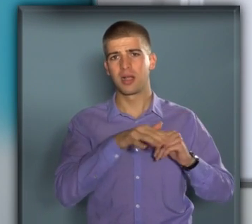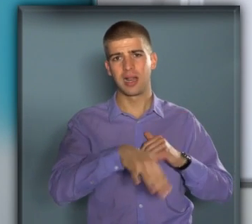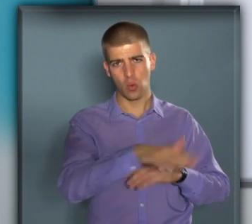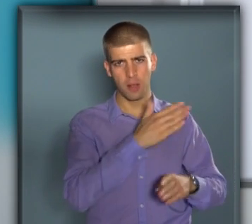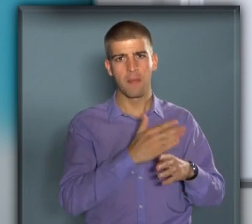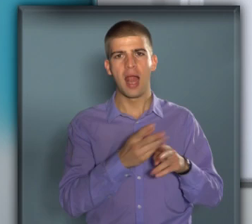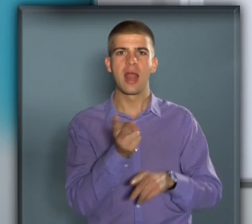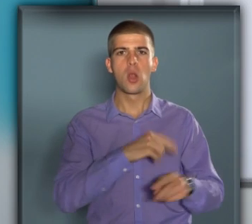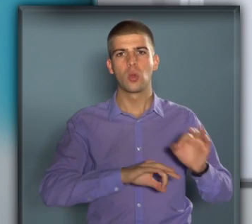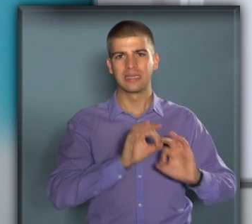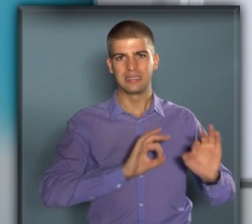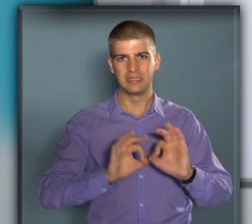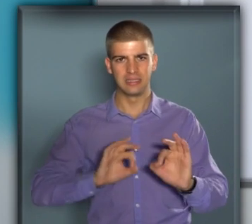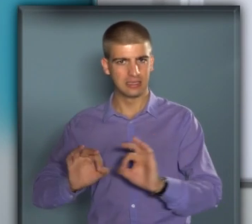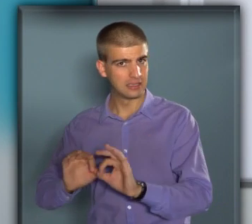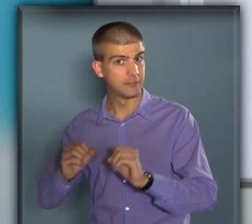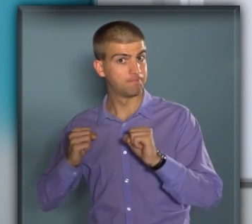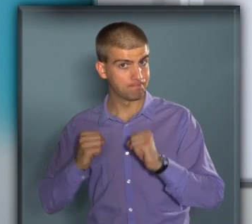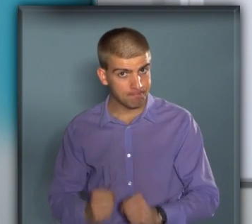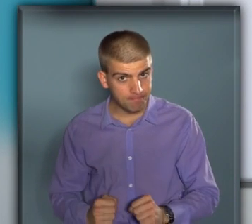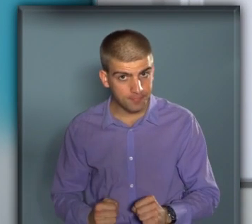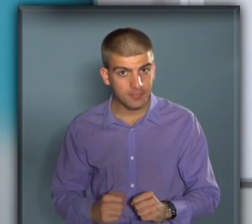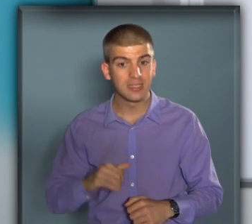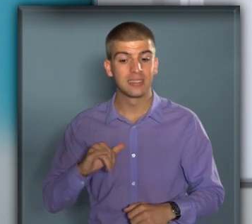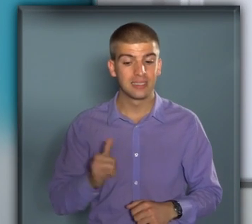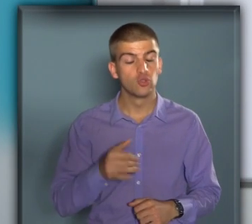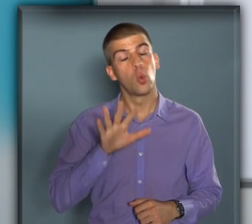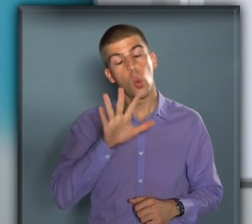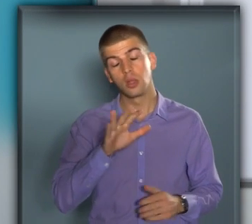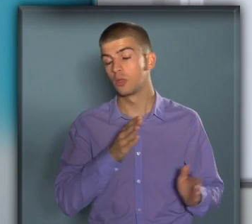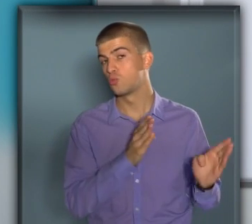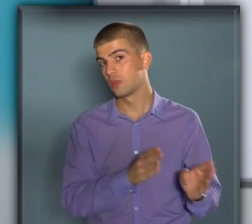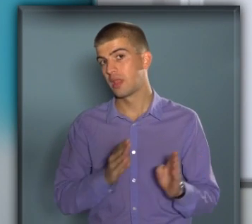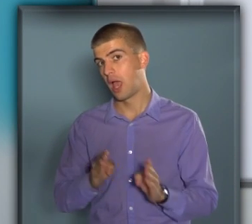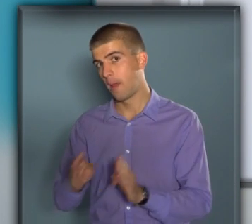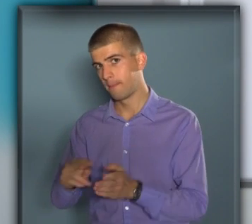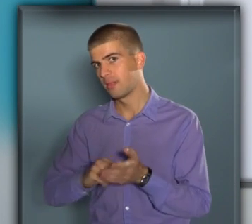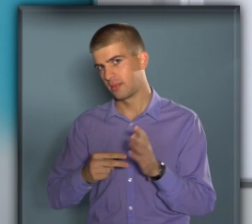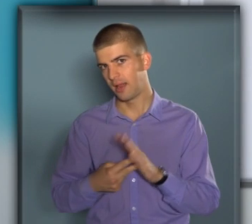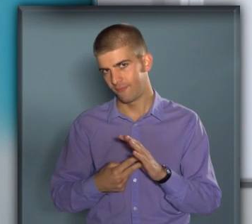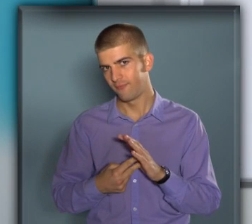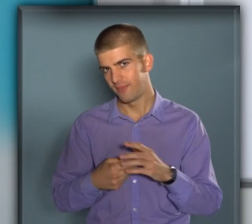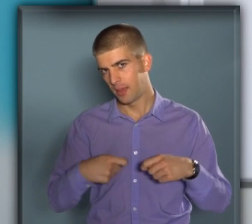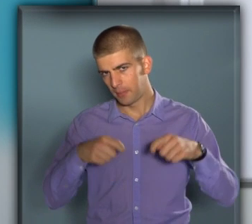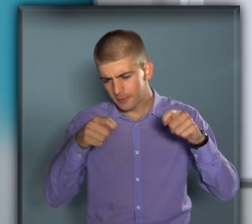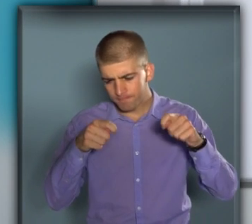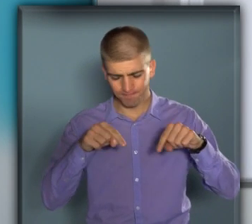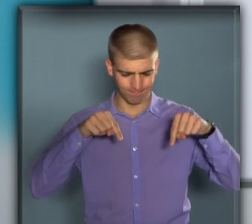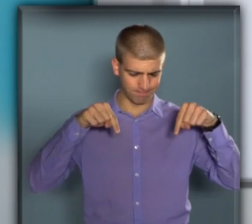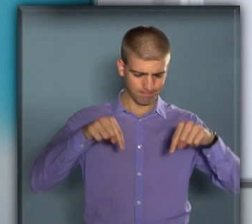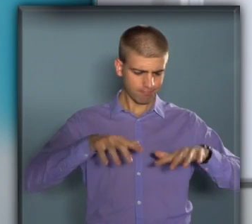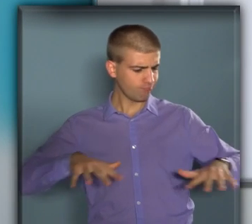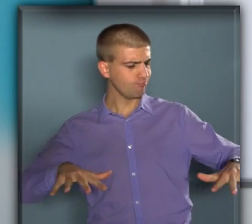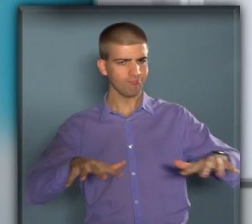már megkezdtük az előkészítési munkákat, és több ütemben tervezünk itt építkezni. Amelyről a mai